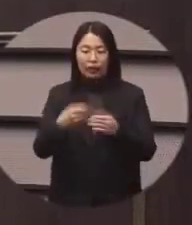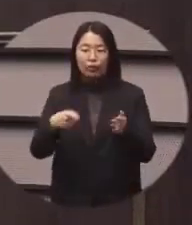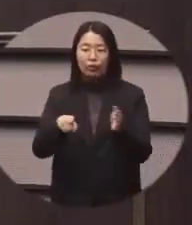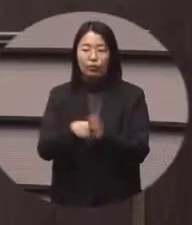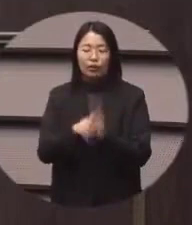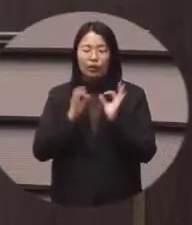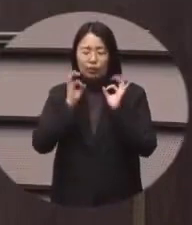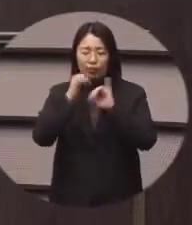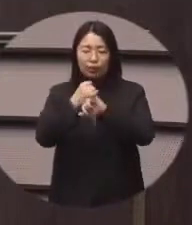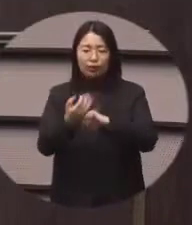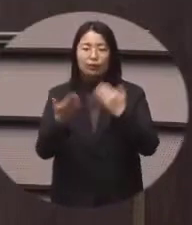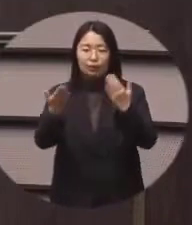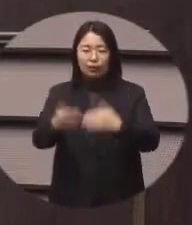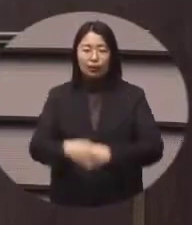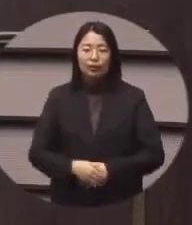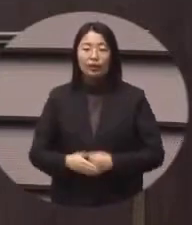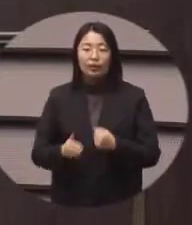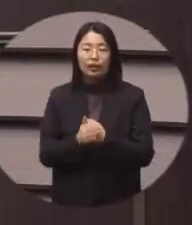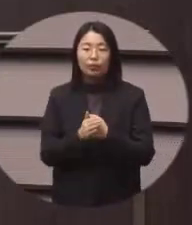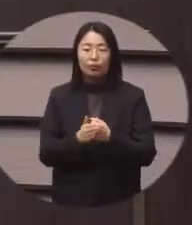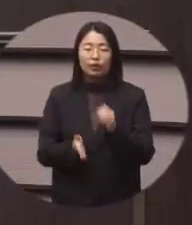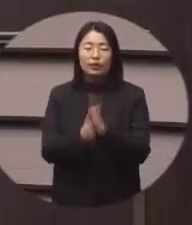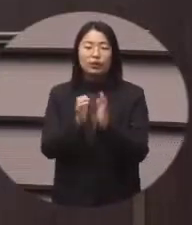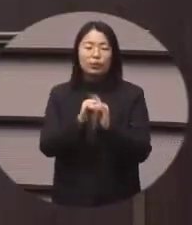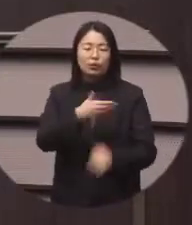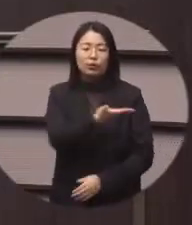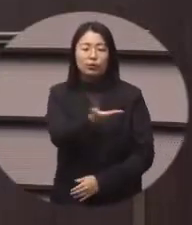의원님들께서도 함께 힘을 모아주시기 바랍니다.